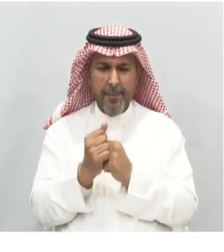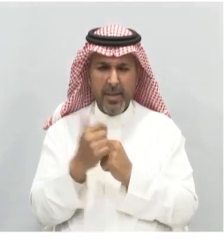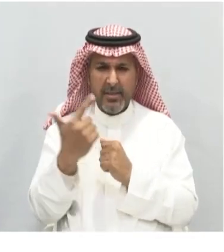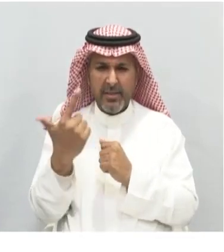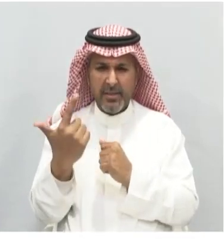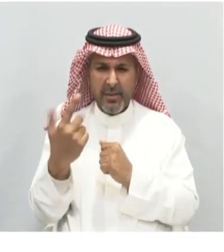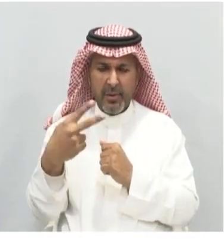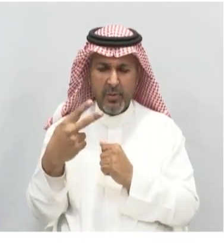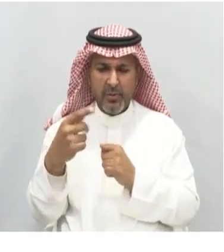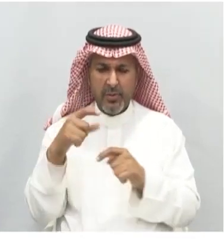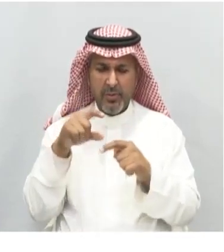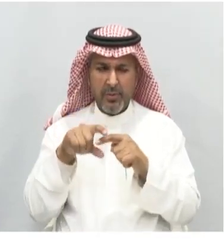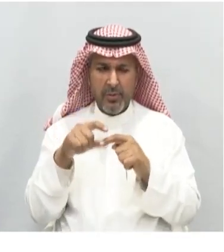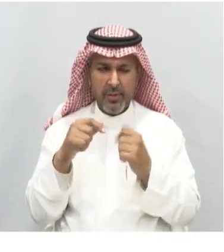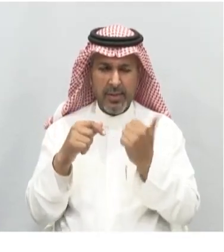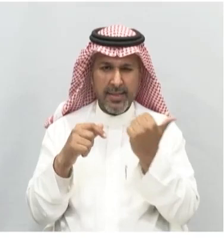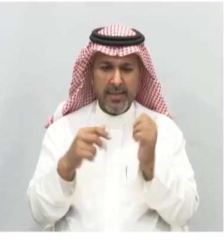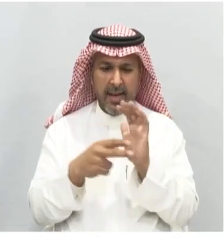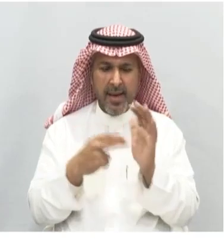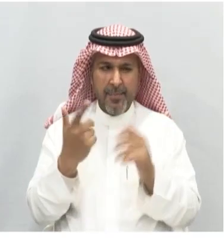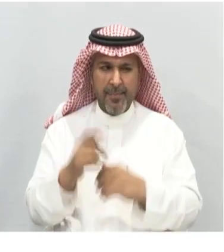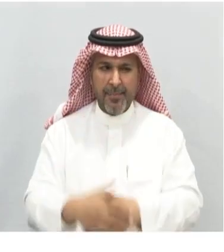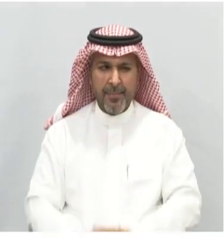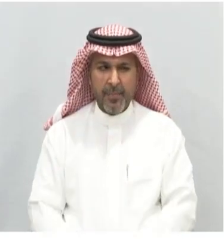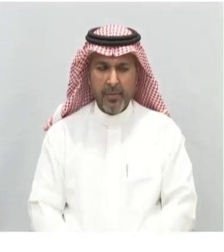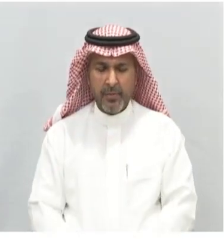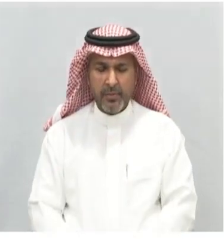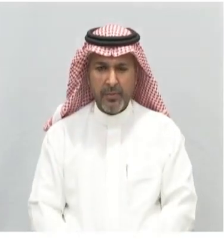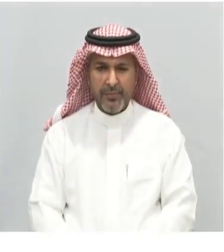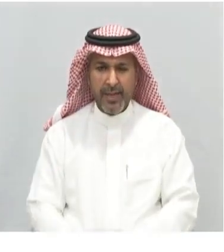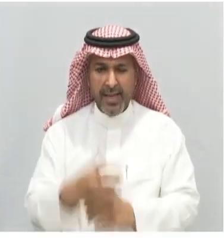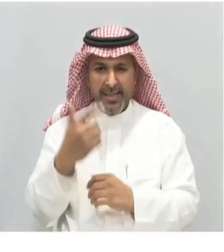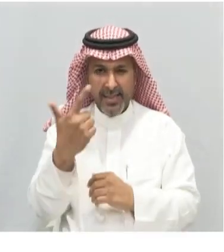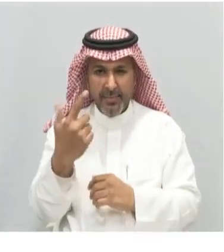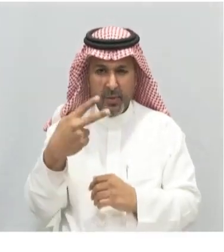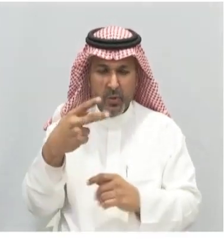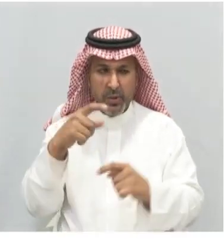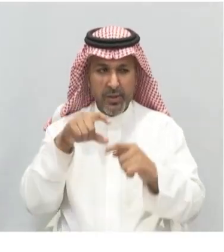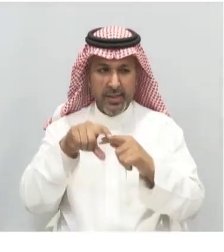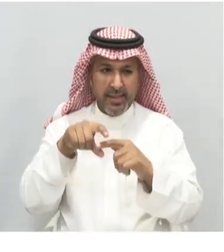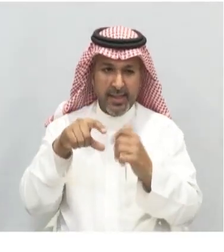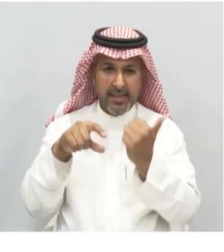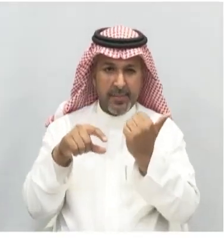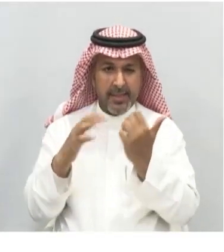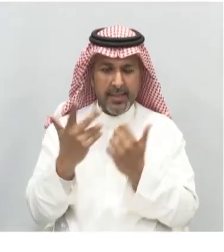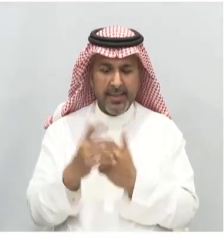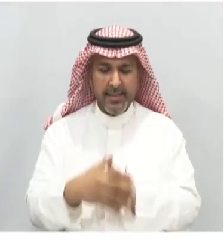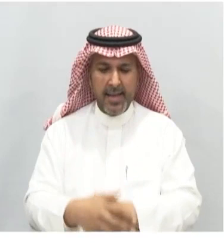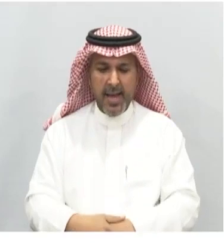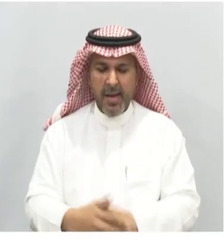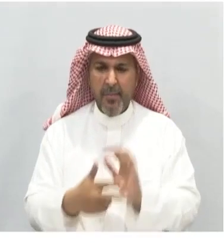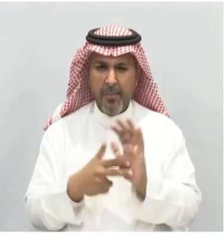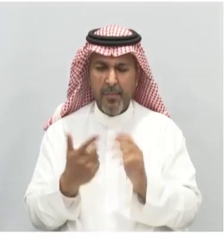ابطال بارك الله فيكم وتذكر عمليه القسمه بهذا الشكل بشكل سريع 27 تقسيم